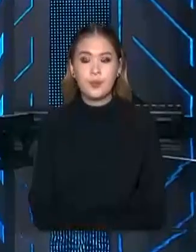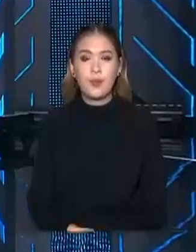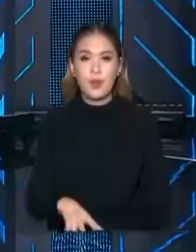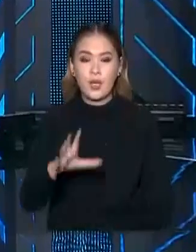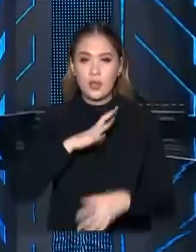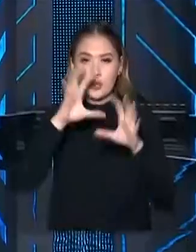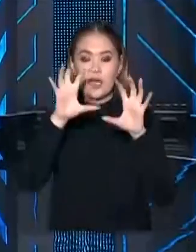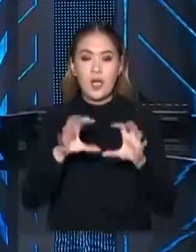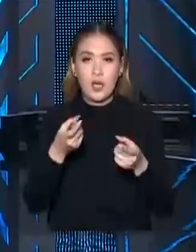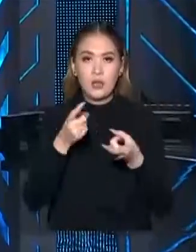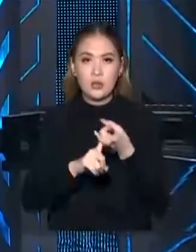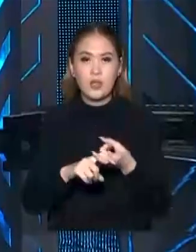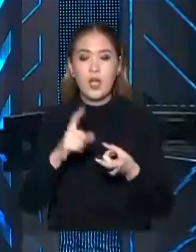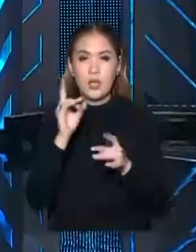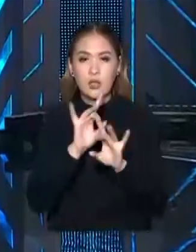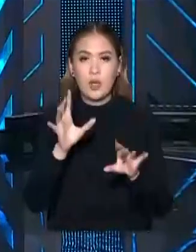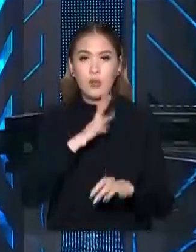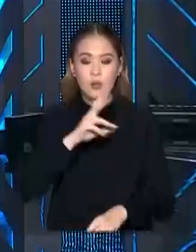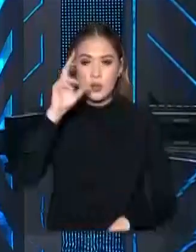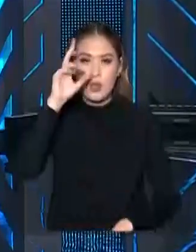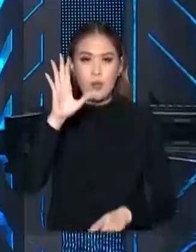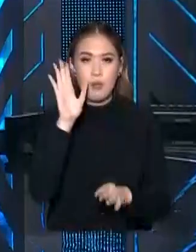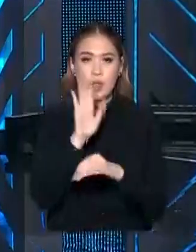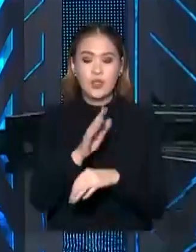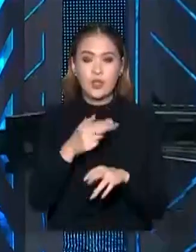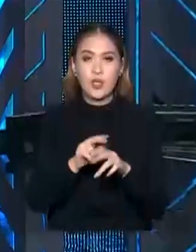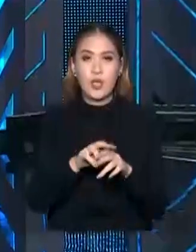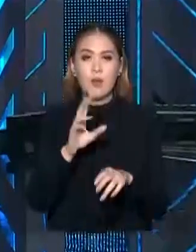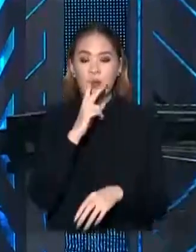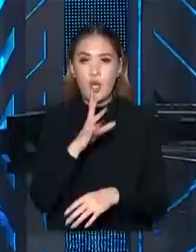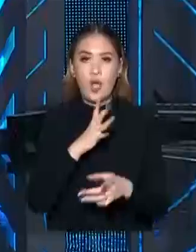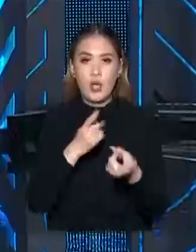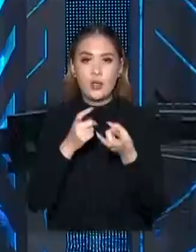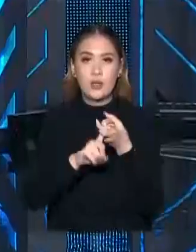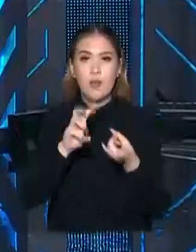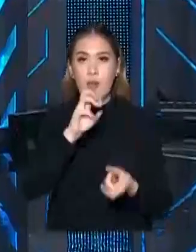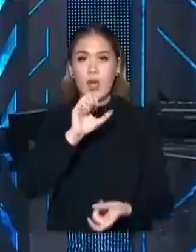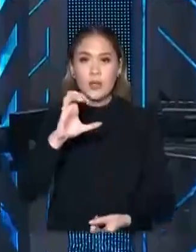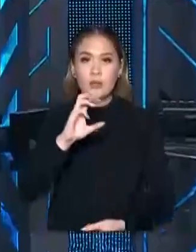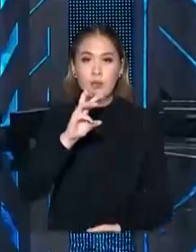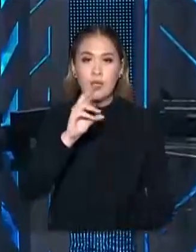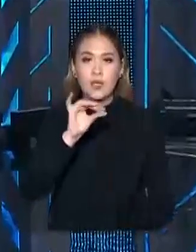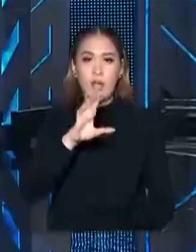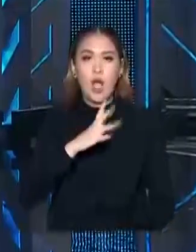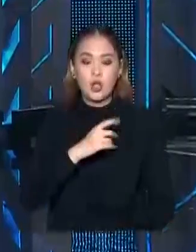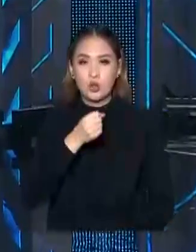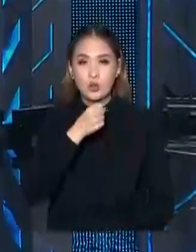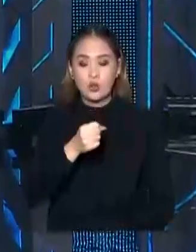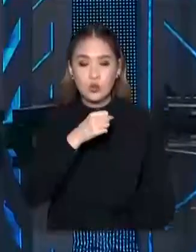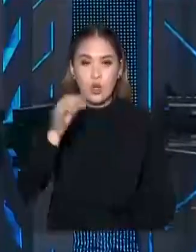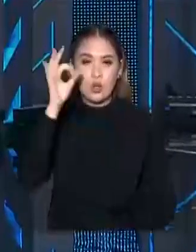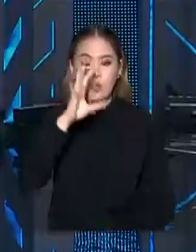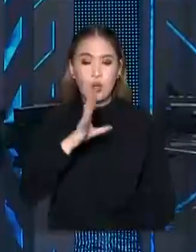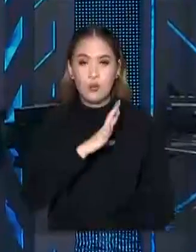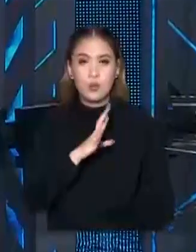Заңға қатысты тағы бір ақпарат. Мемлекет басшысының тапсырмасына орай әзірленіп жатқан масс-медиа туралы заң журналист мәртебесін көтерудің